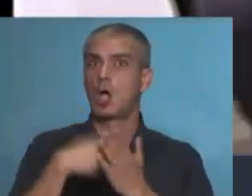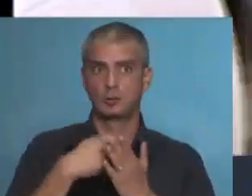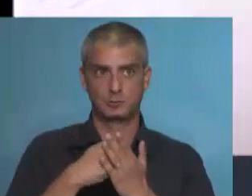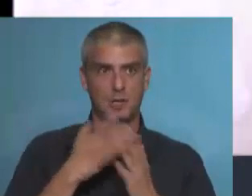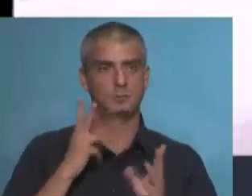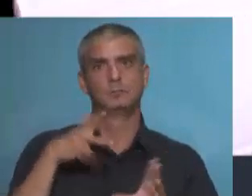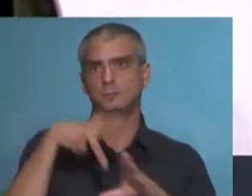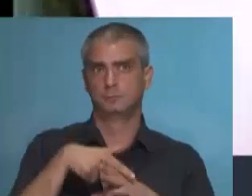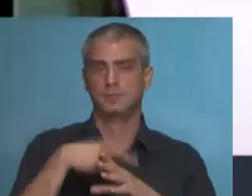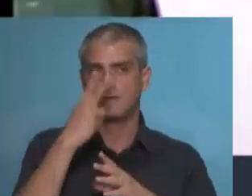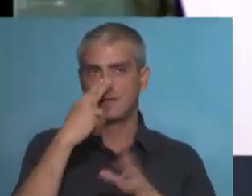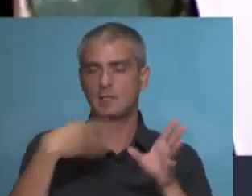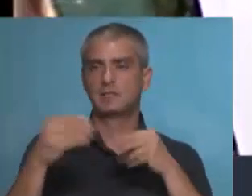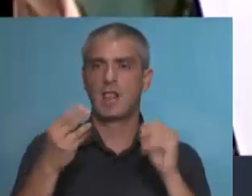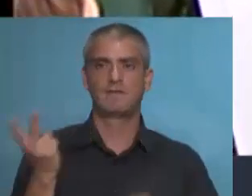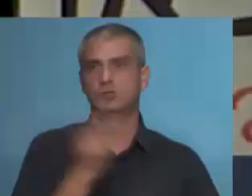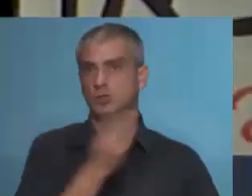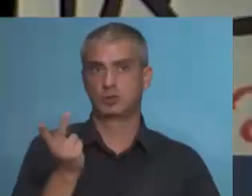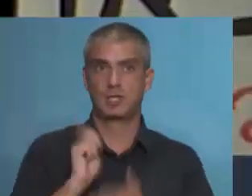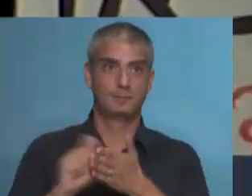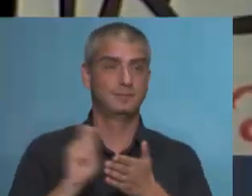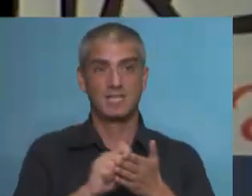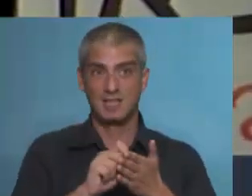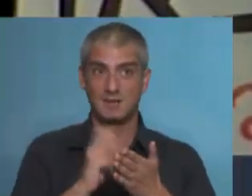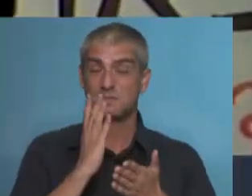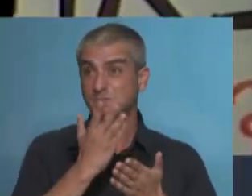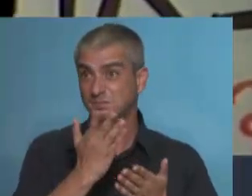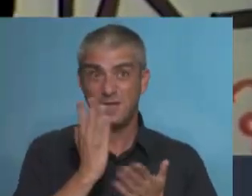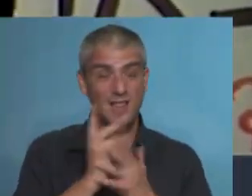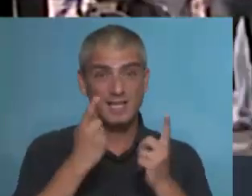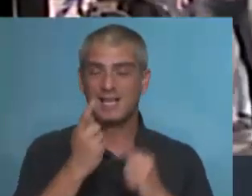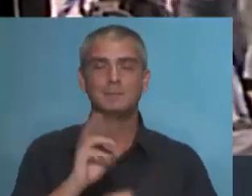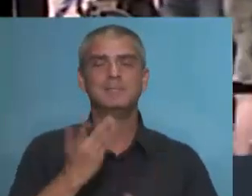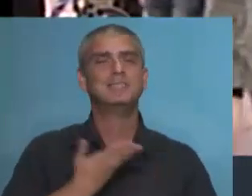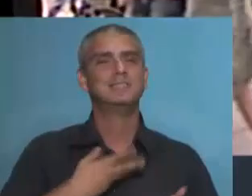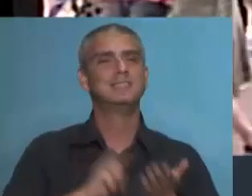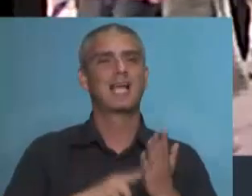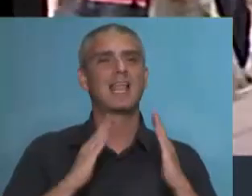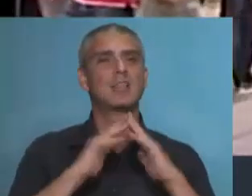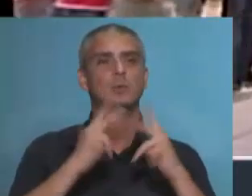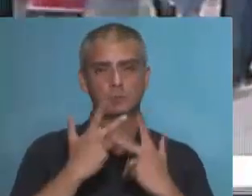לתמונה וינסה לפשר בין שני המשרדים. עד שזה יקרה, זכאי הדיור הציבורי ימשיכו להמתין.